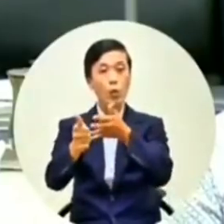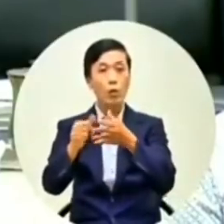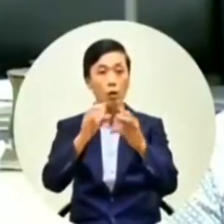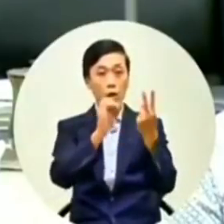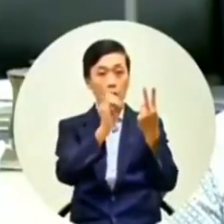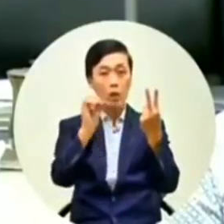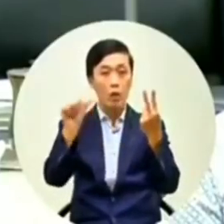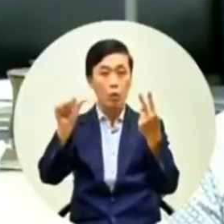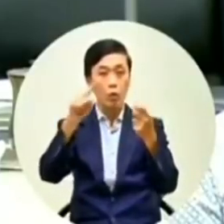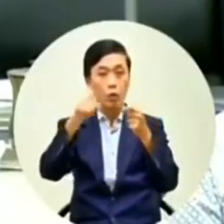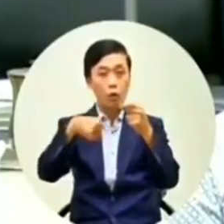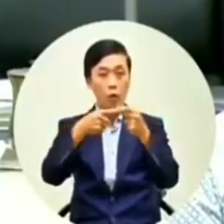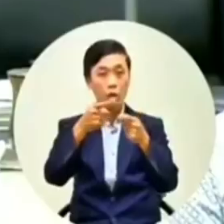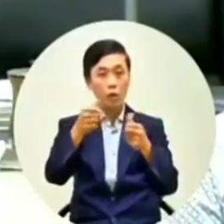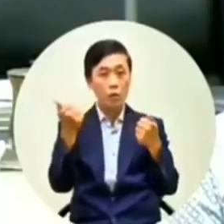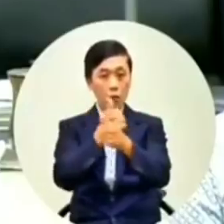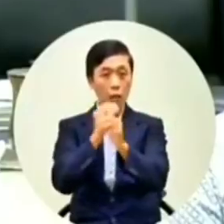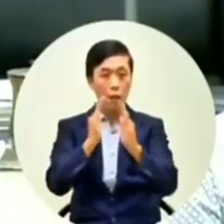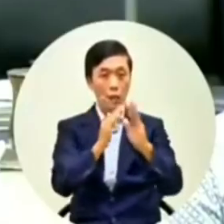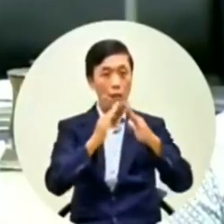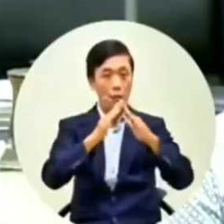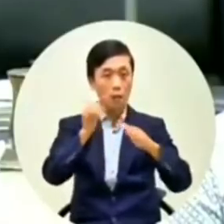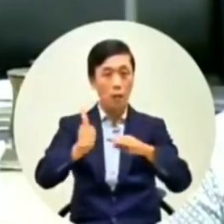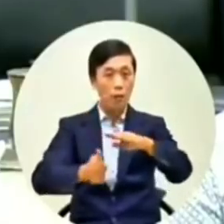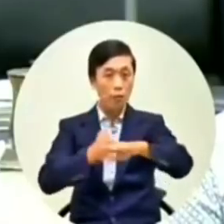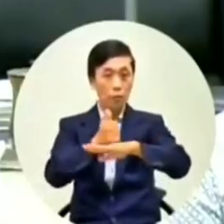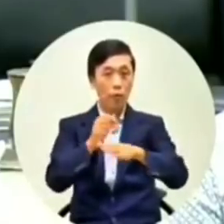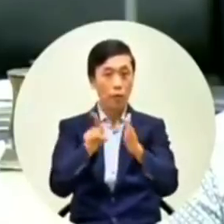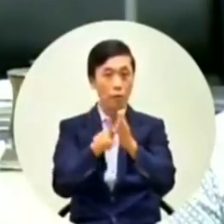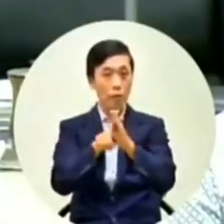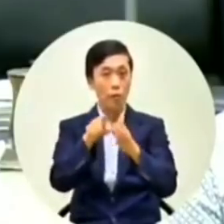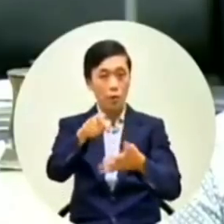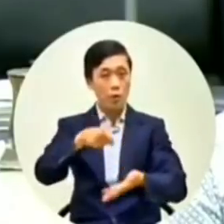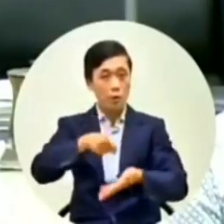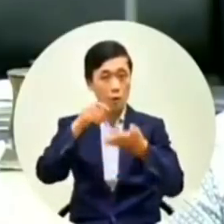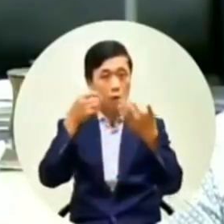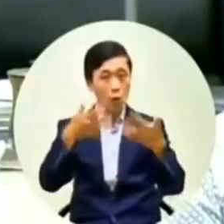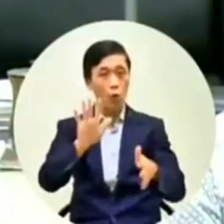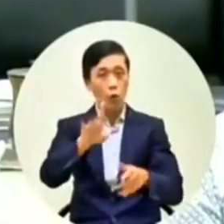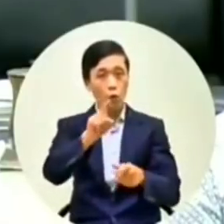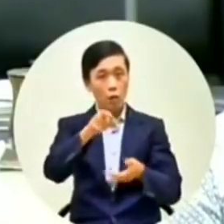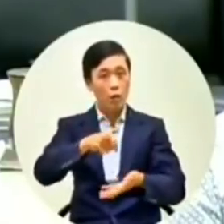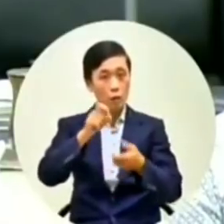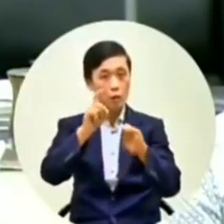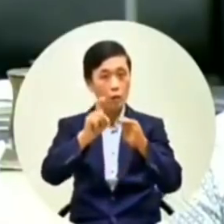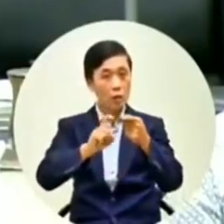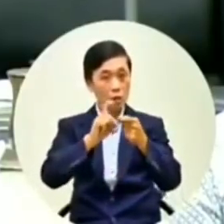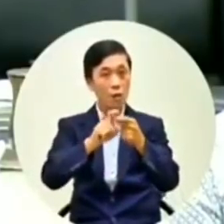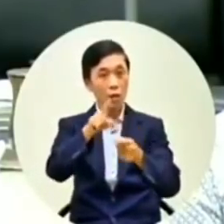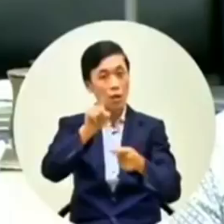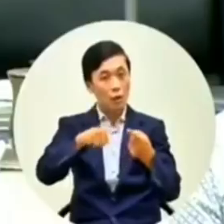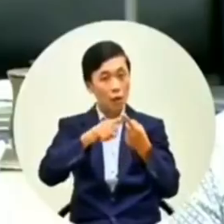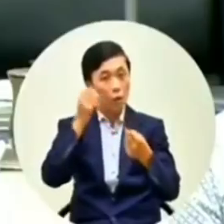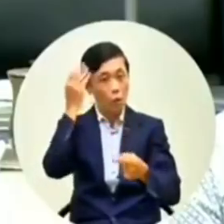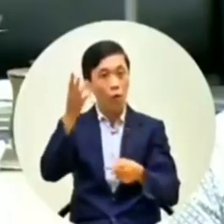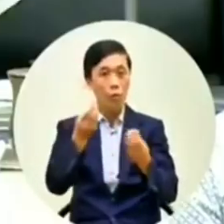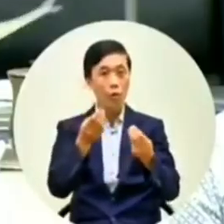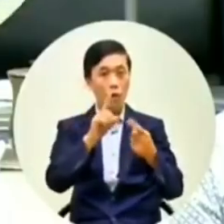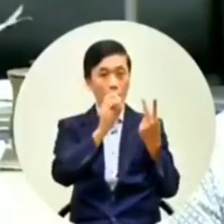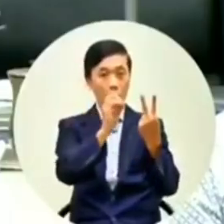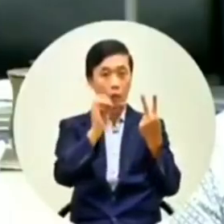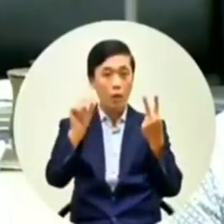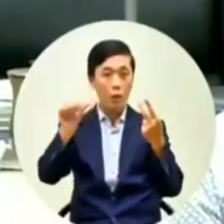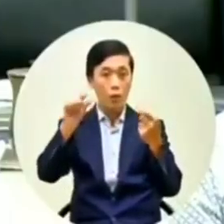2005年，你当这个代理市长的时候，你也提出过10年，我相信你应该还不陌生。